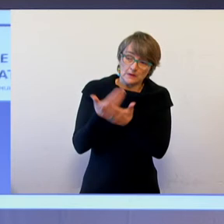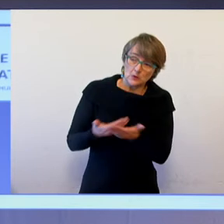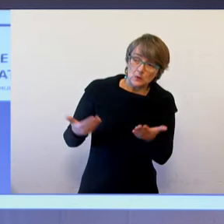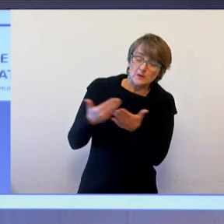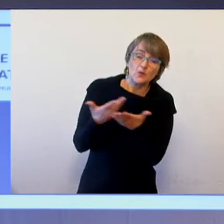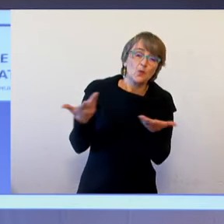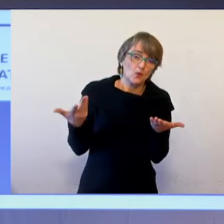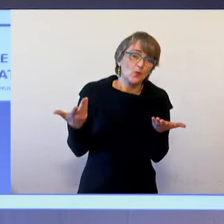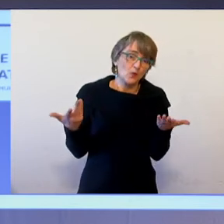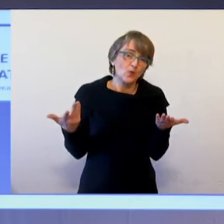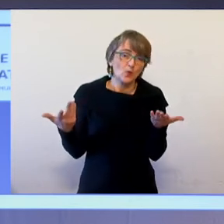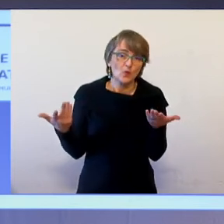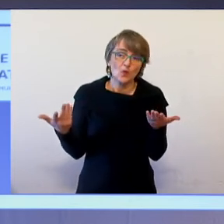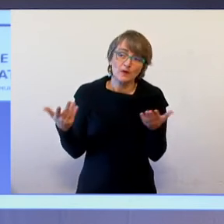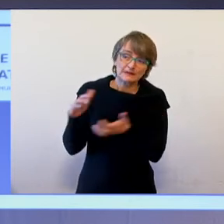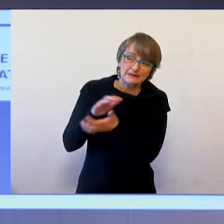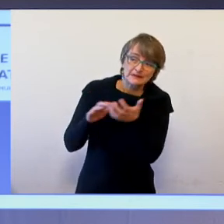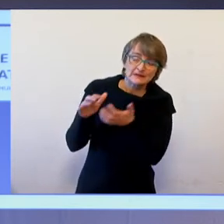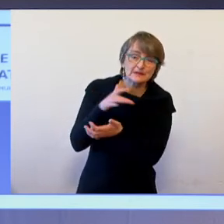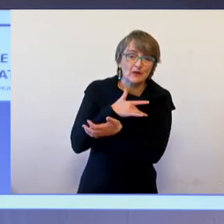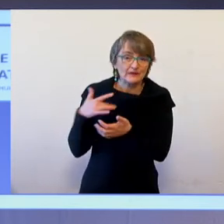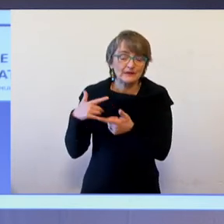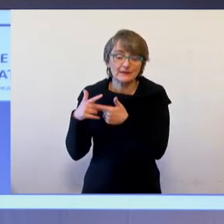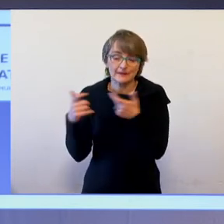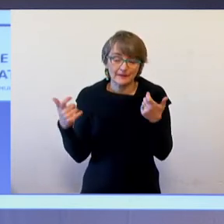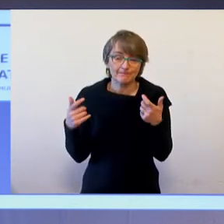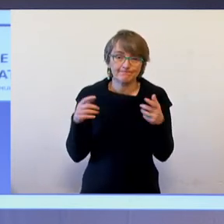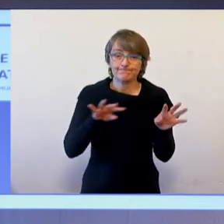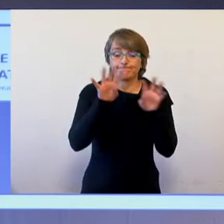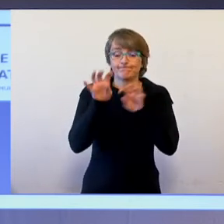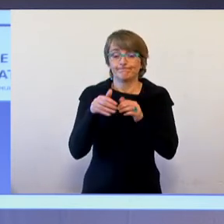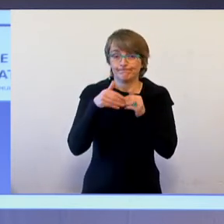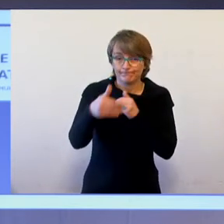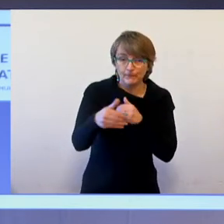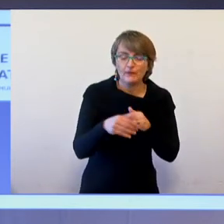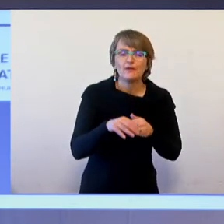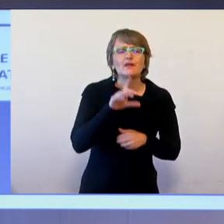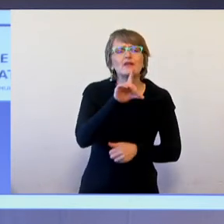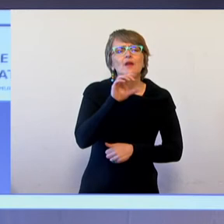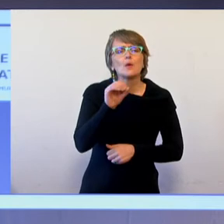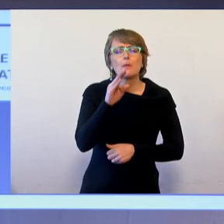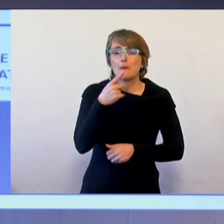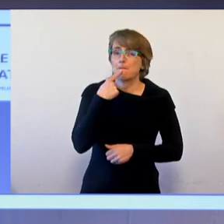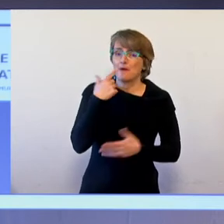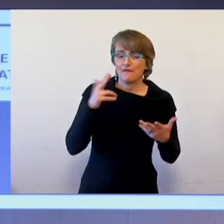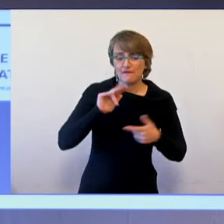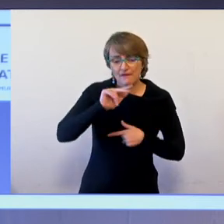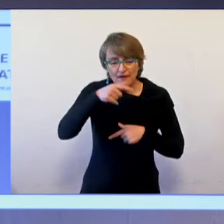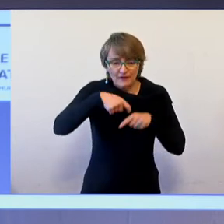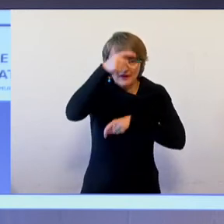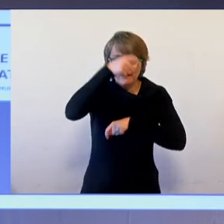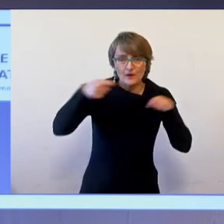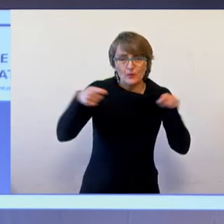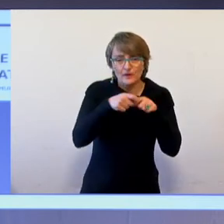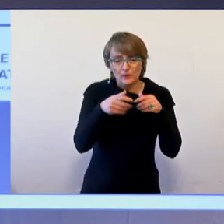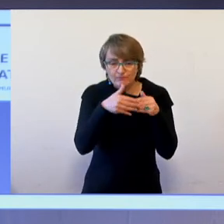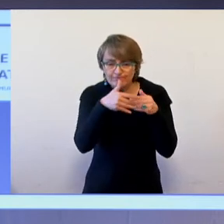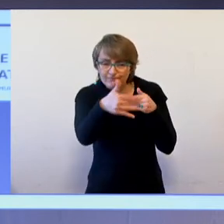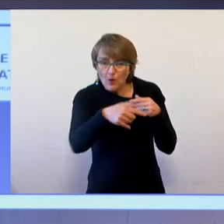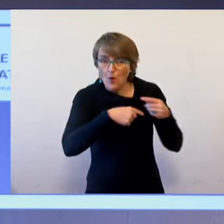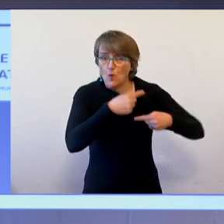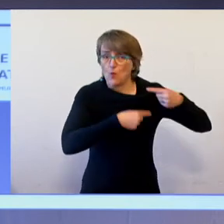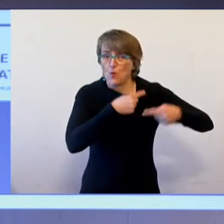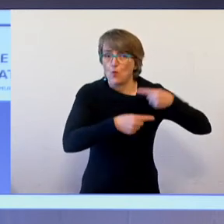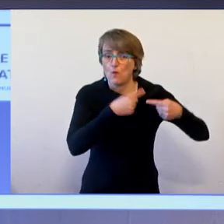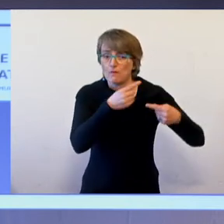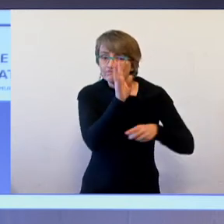qui s'annonce. Comme l'indique le DOB, une évaluation est en cours afin de tenter d'anticiper les effets d'une nouvelle crise sur nos finances.